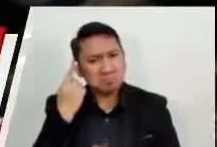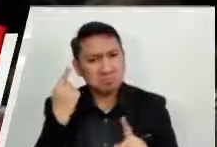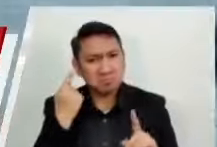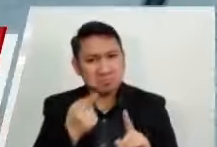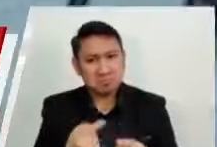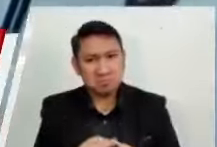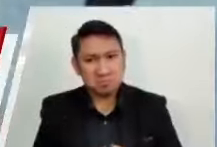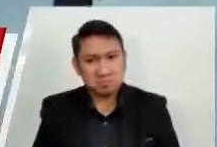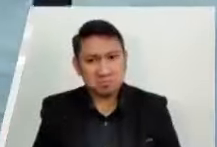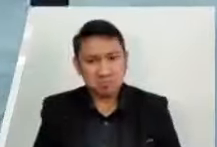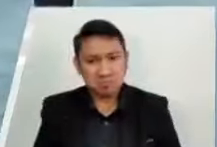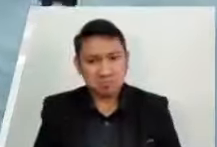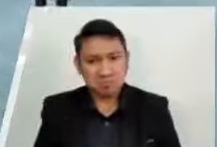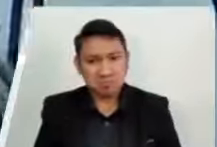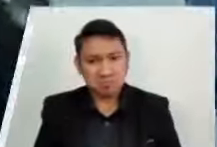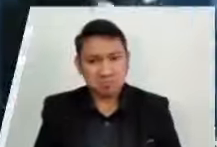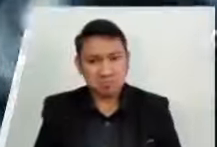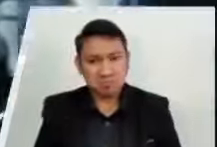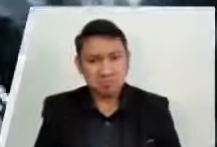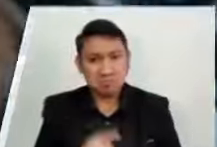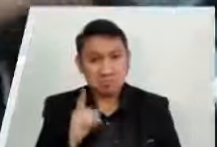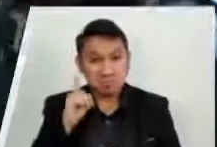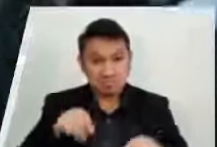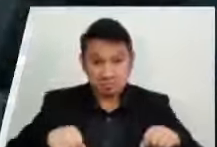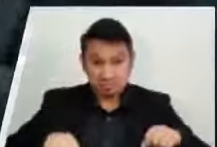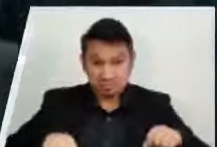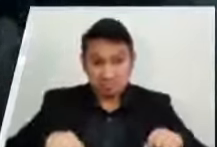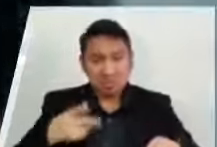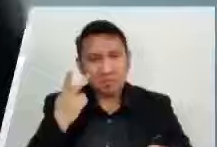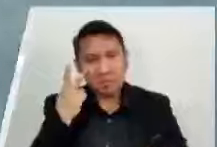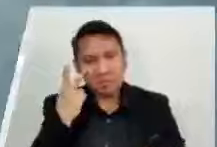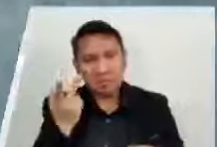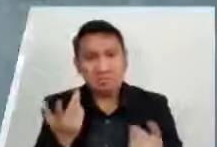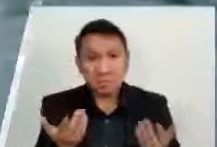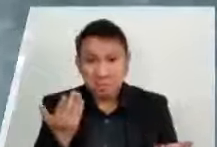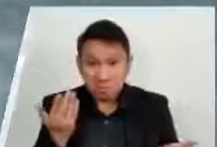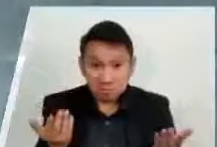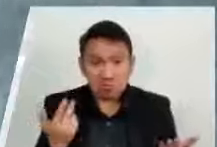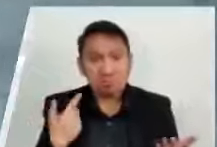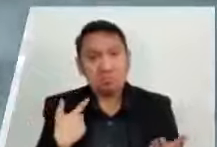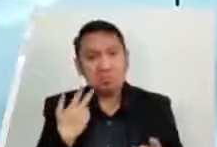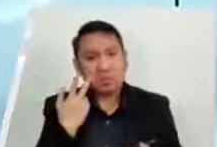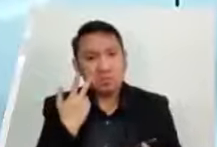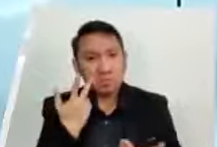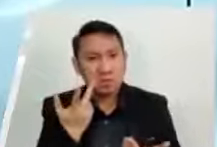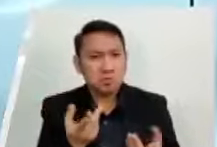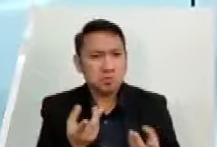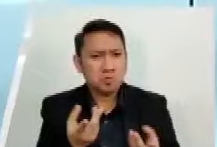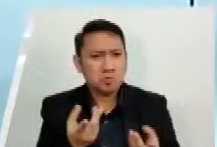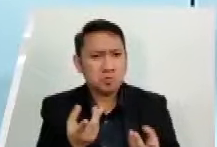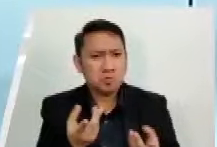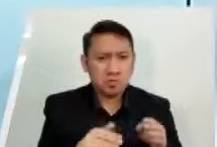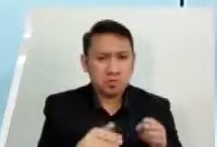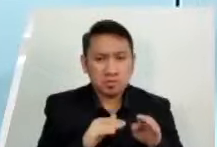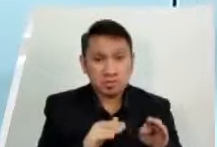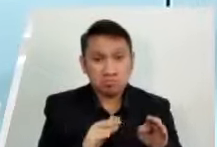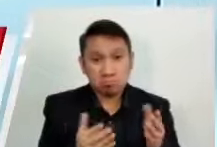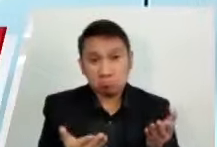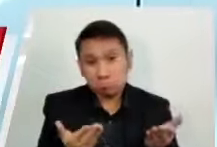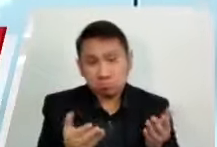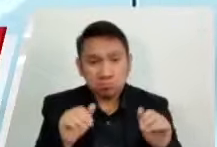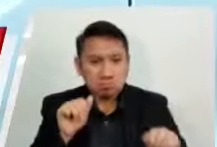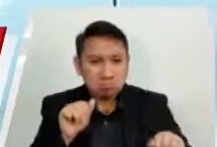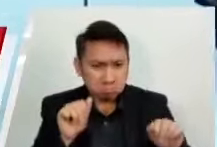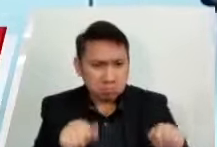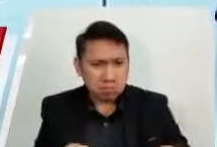yan. Ang rider naman na si Ron Zulueta, nakikita ang potential ng hakbang na ito para maibsan ang traffic. Possible, kasi